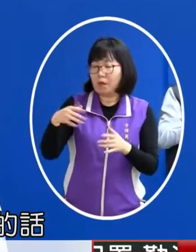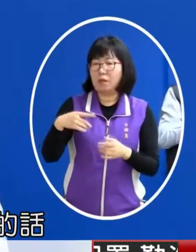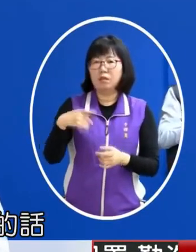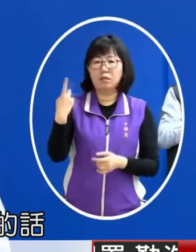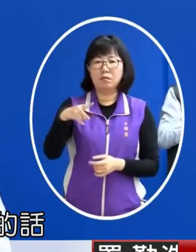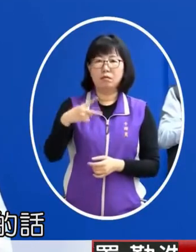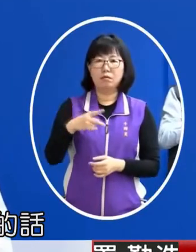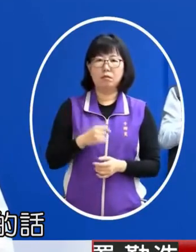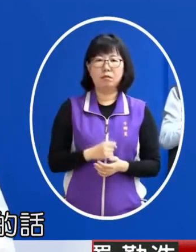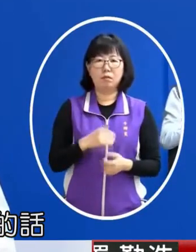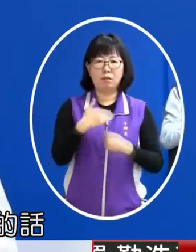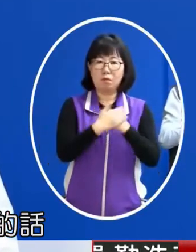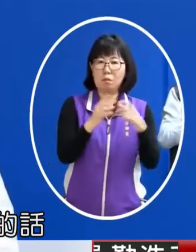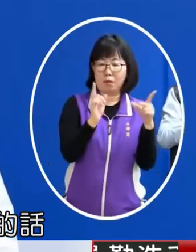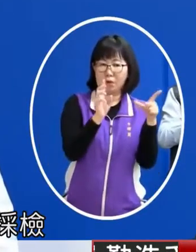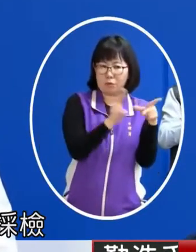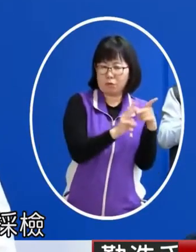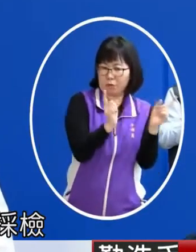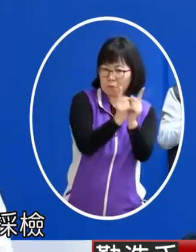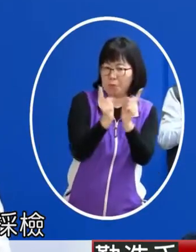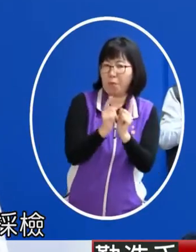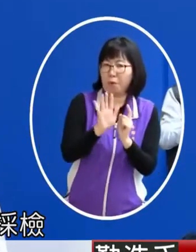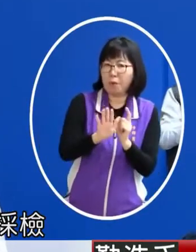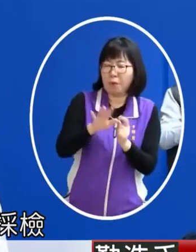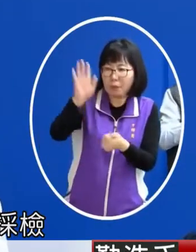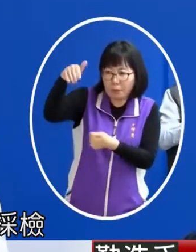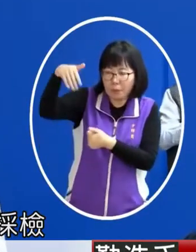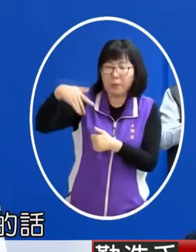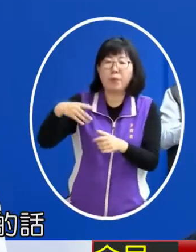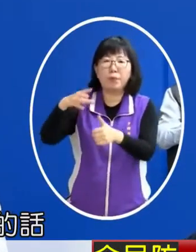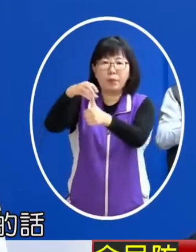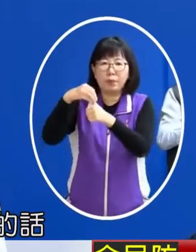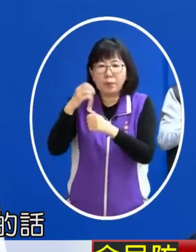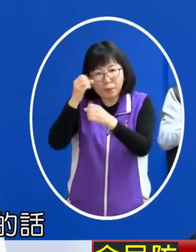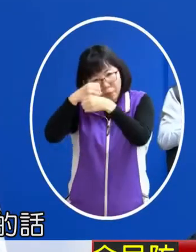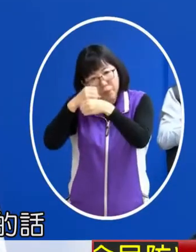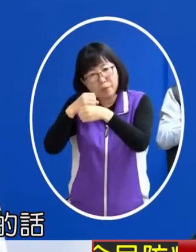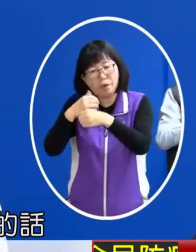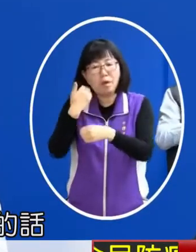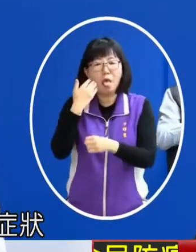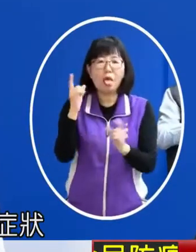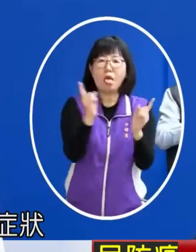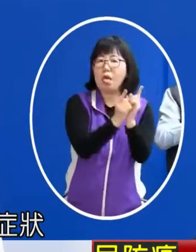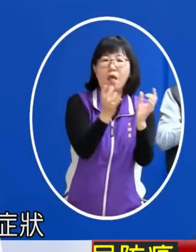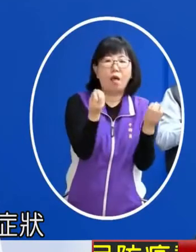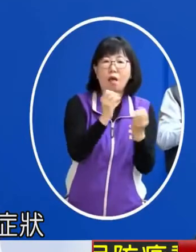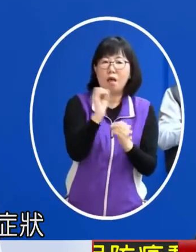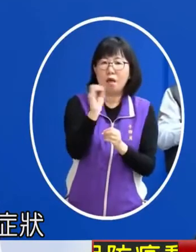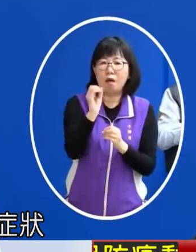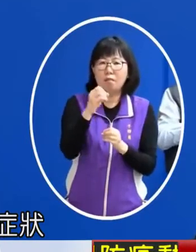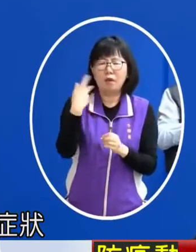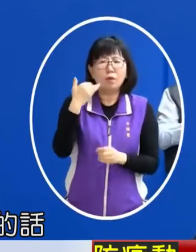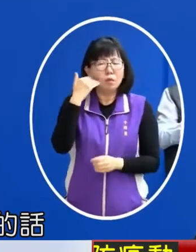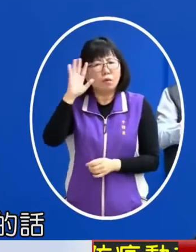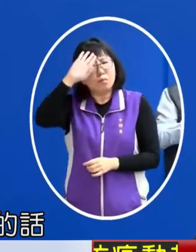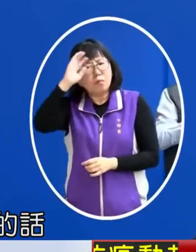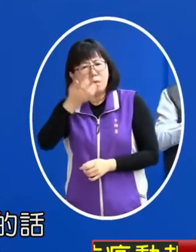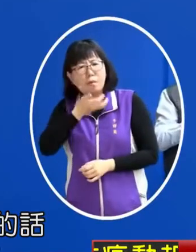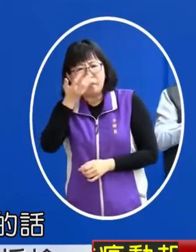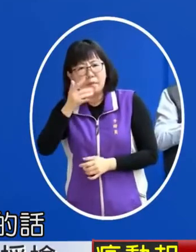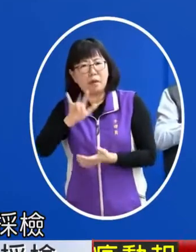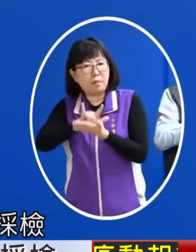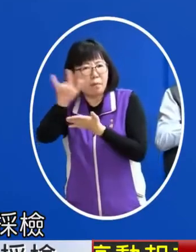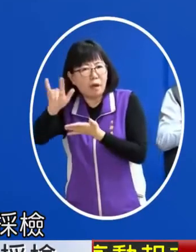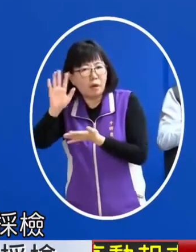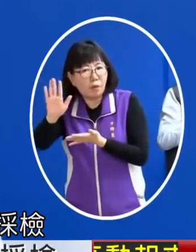们就有跟这个保全有接触的话，我们都会先来采检啊。那如果没有接触的话，那如果有这个症状跟出国